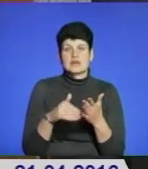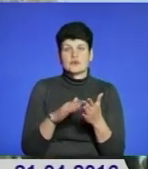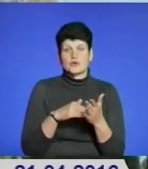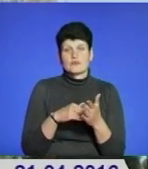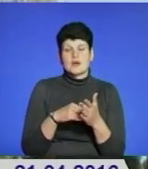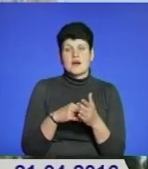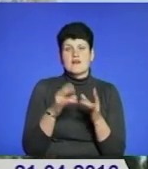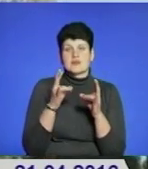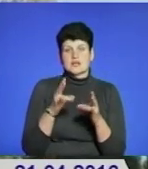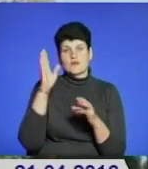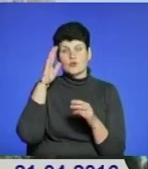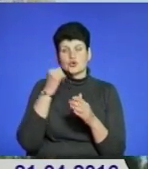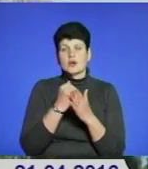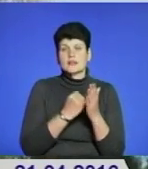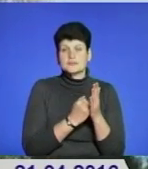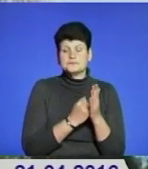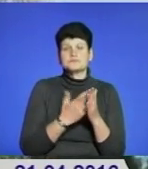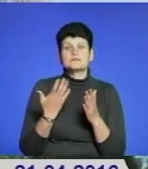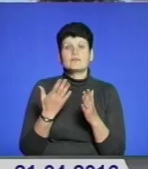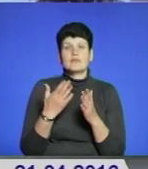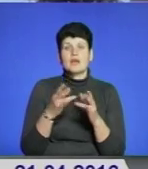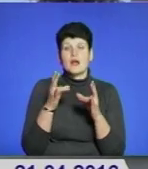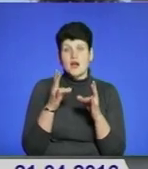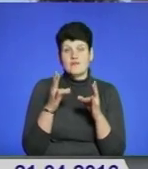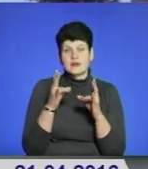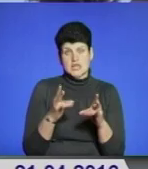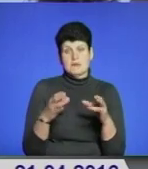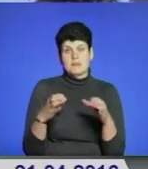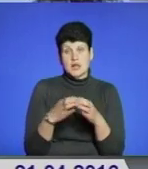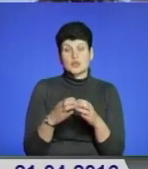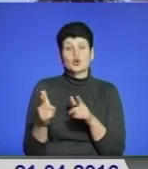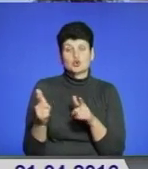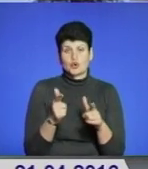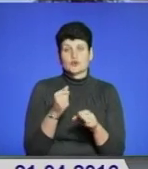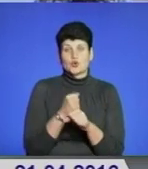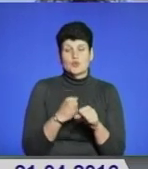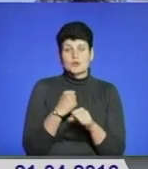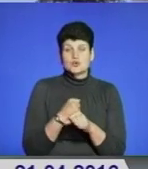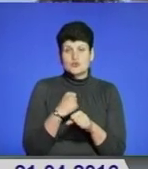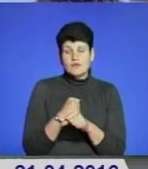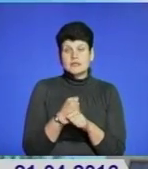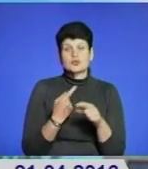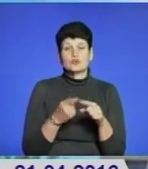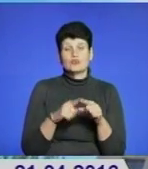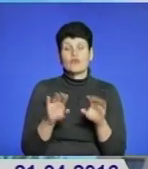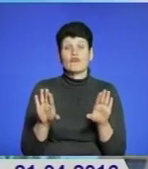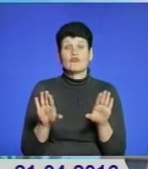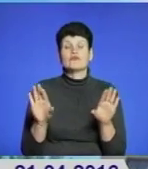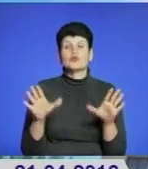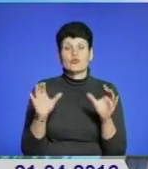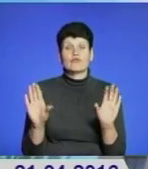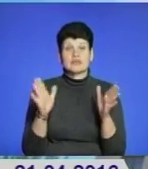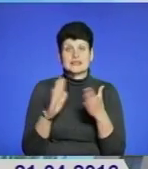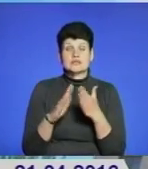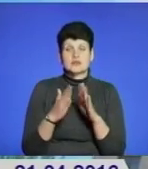водоканал. Аварійні бригади готові до роботи. Отож, у разі виникнення надзвичайних ситуацій, аварійку можна викликати